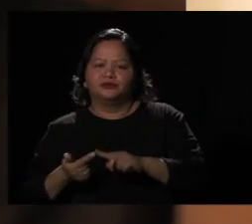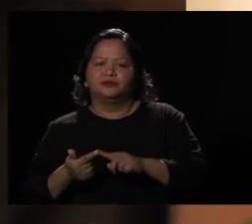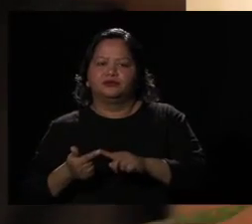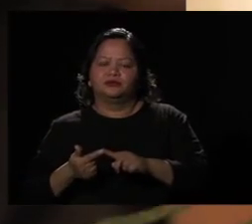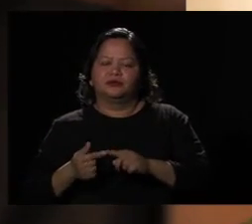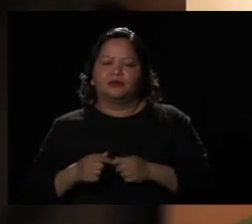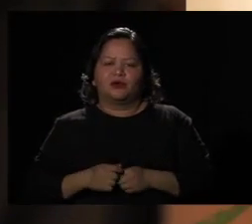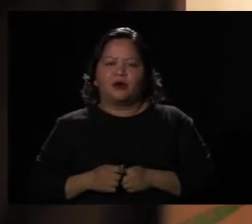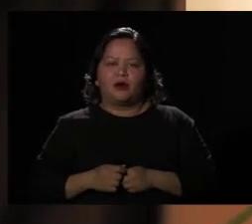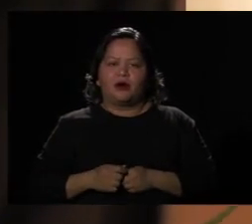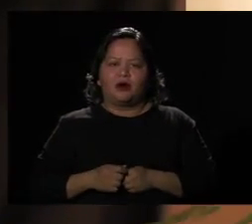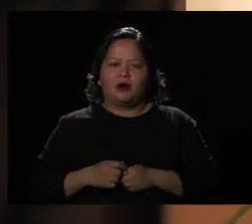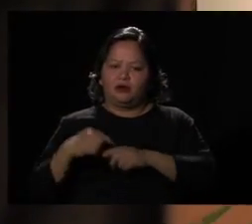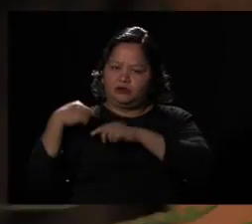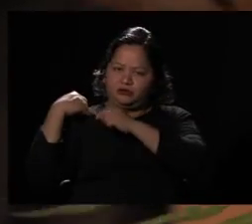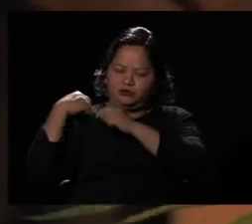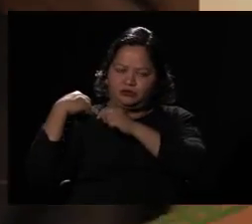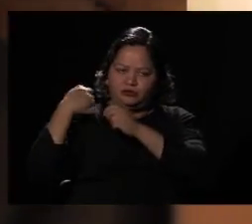zo kanai